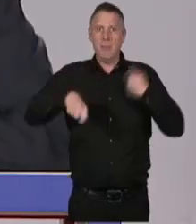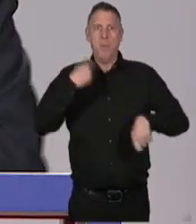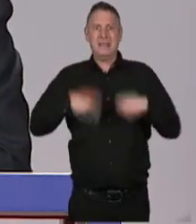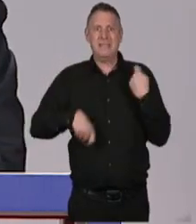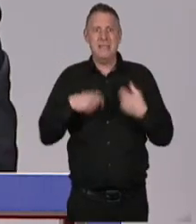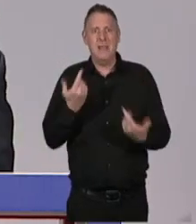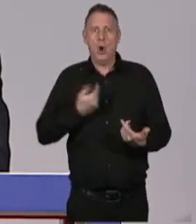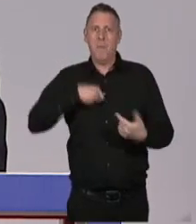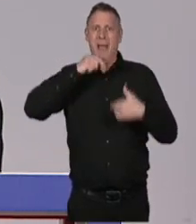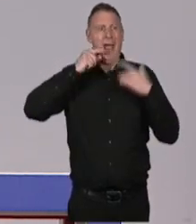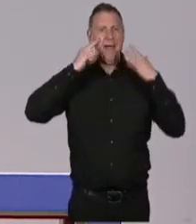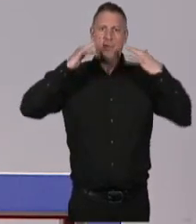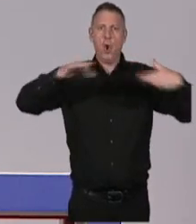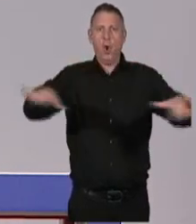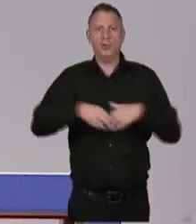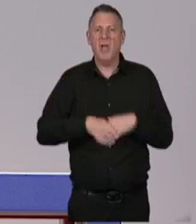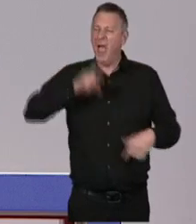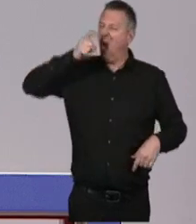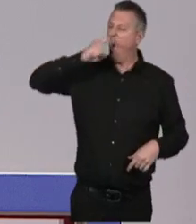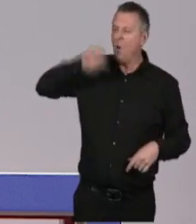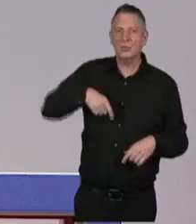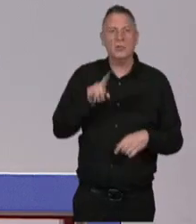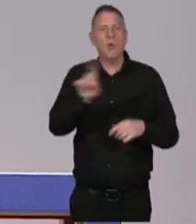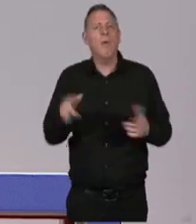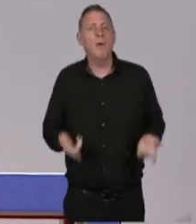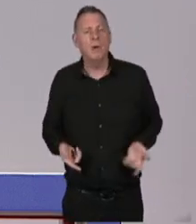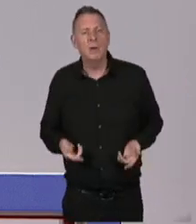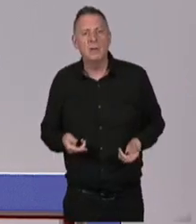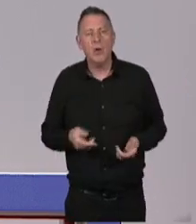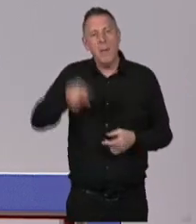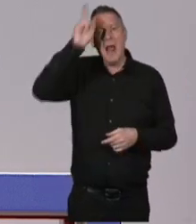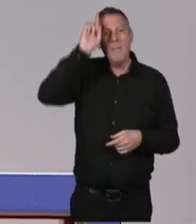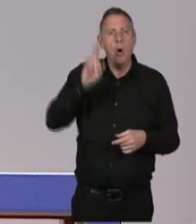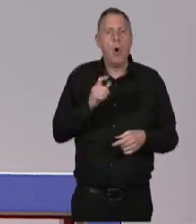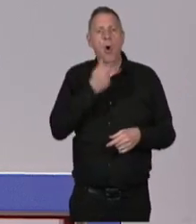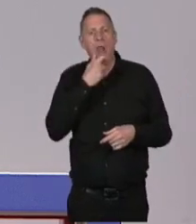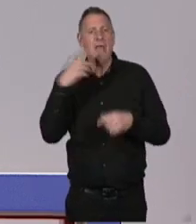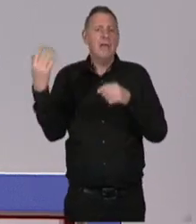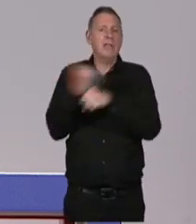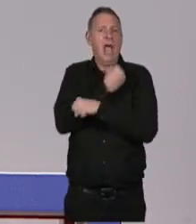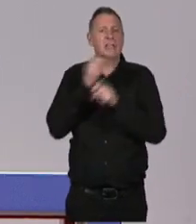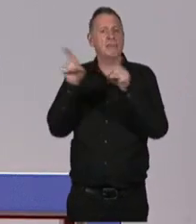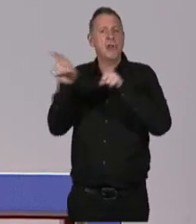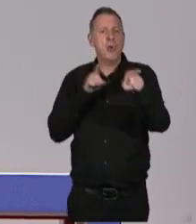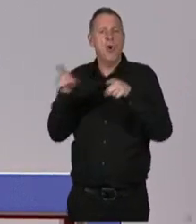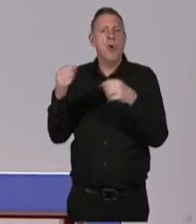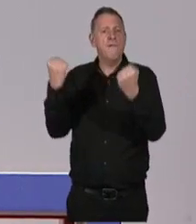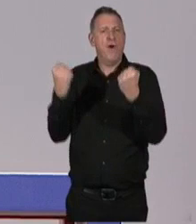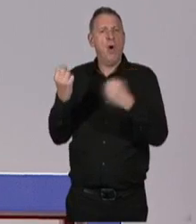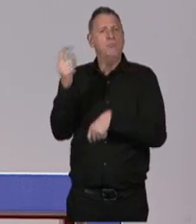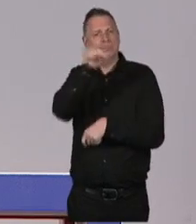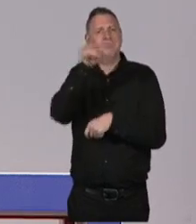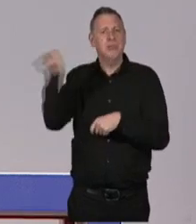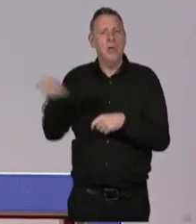pas d'arrogance. À ce jeu, les grands gagnants ont toujours été les Allemands et les Britanniques. Oui, Angela